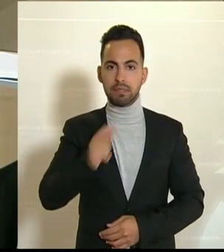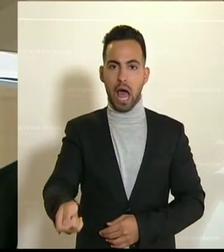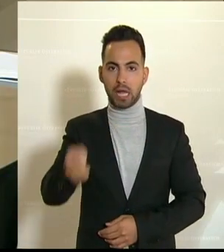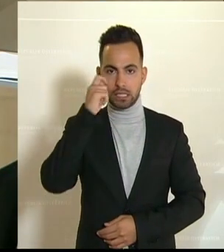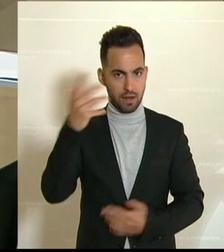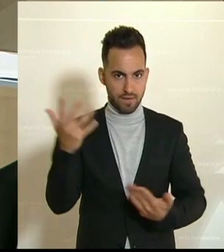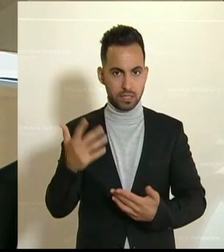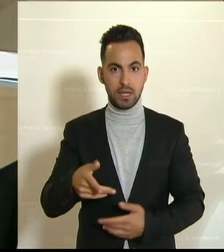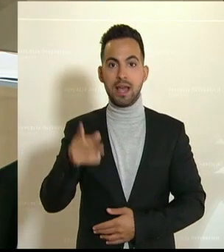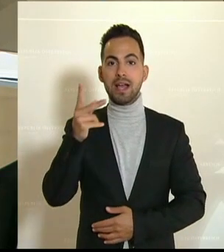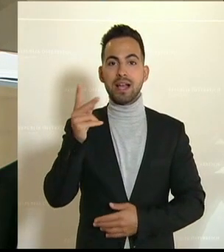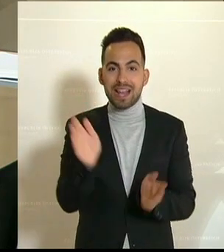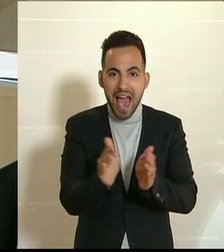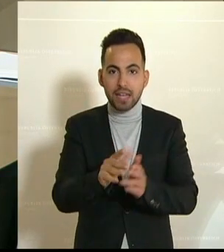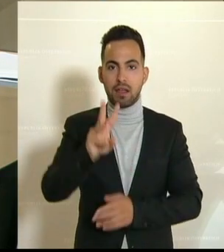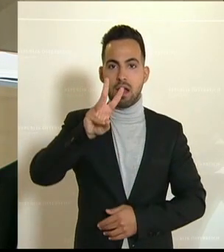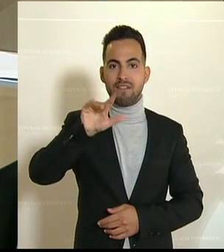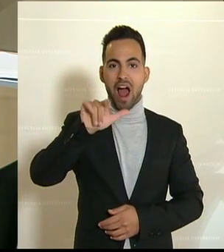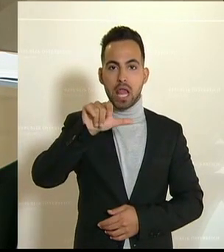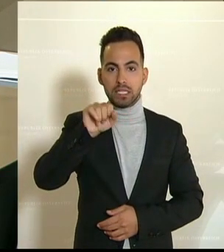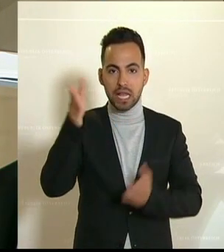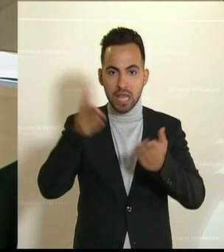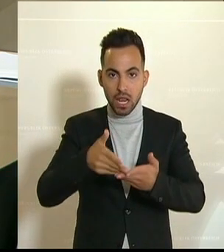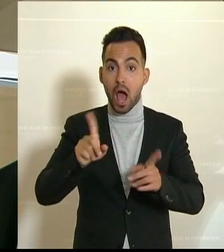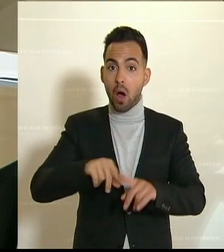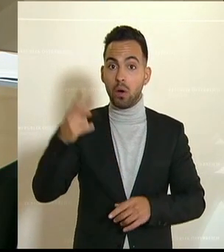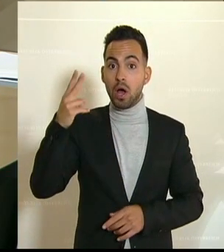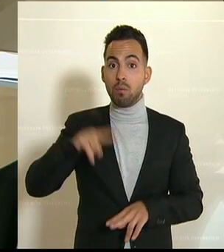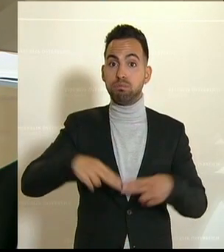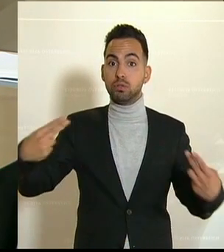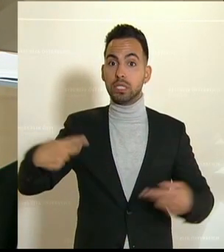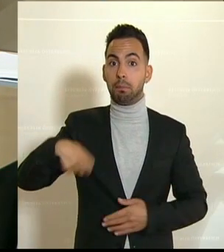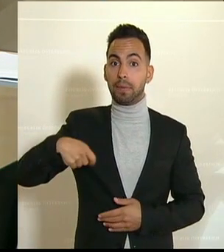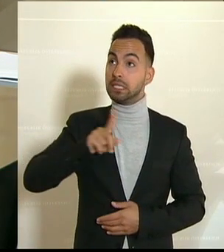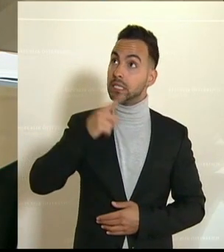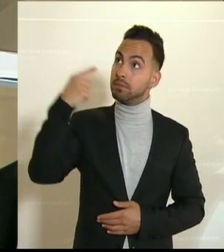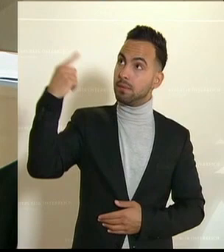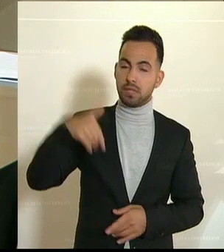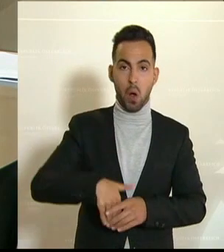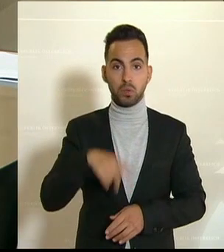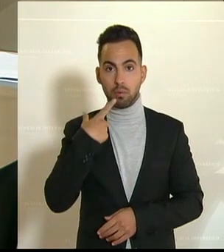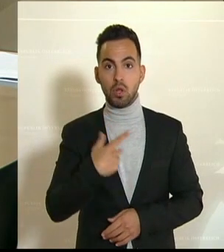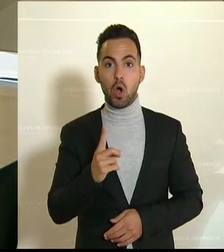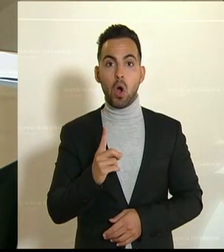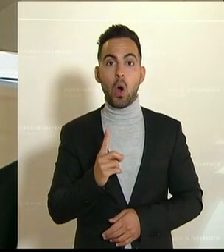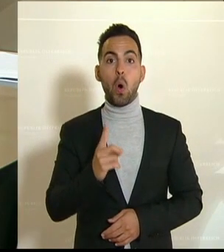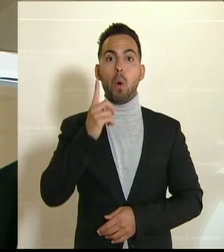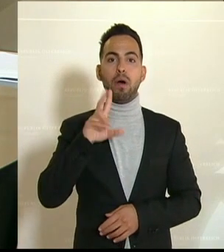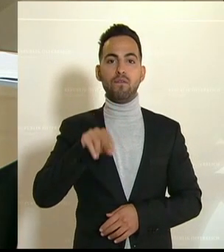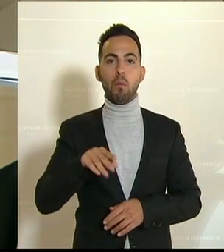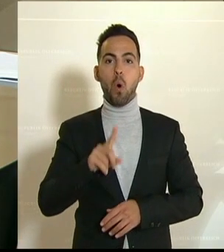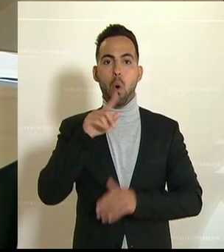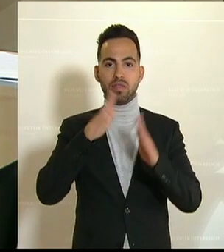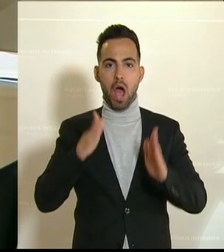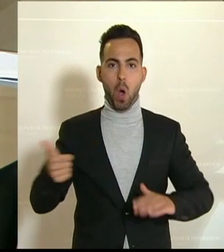zu den Vorfällen im kleinen Walsertal. Selbes gilt im Übrigen auch für den Herrn Bundespräsidenten. Im Volksmund würde man sagen, Ober vom Hohen Ross.